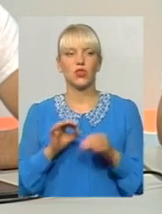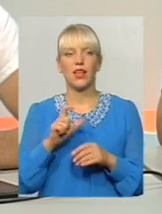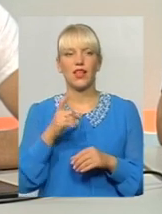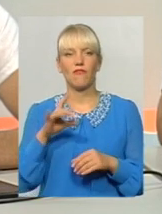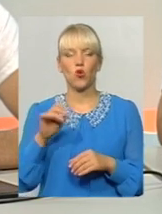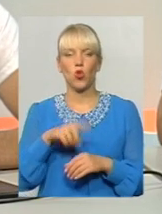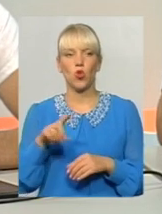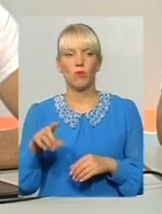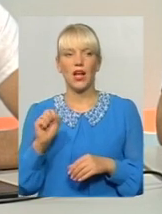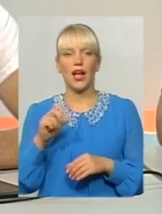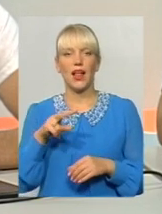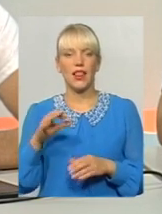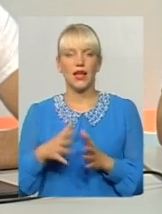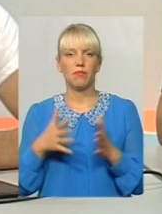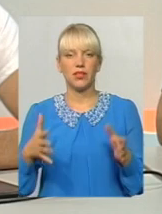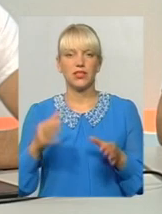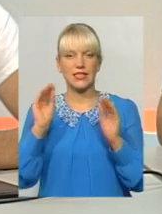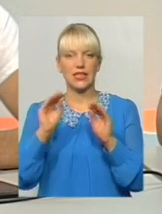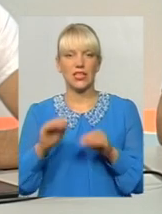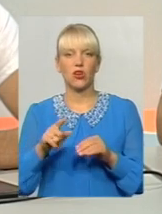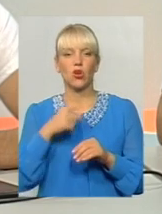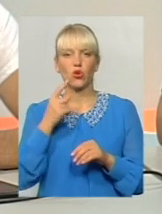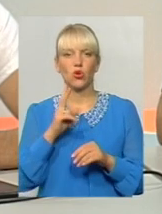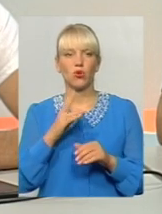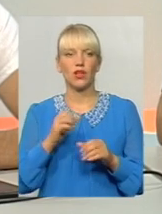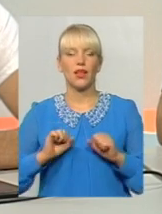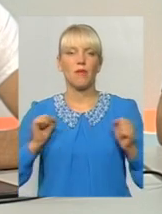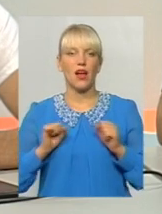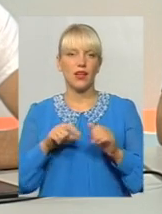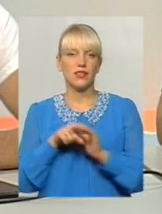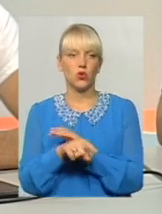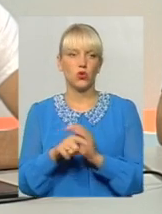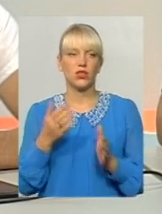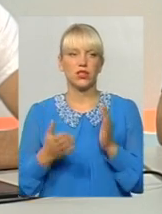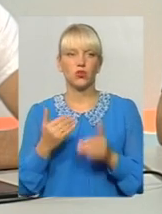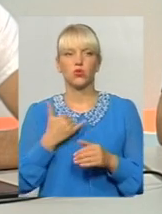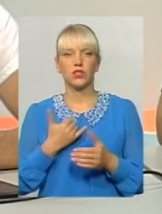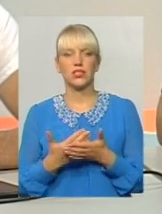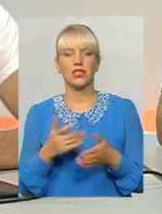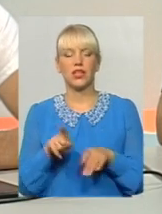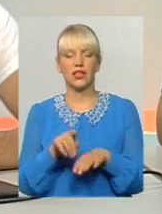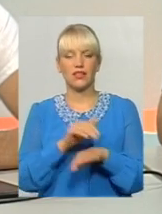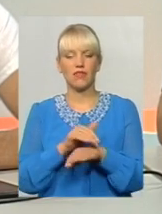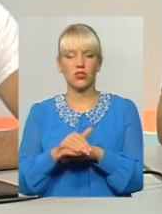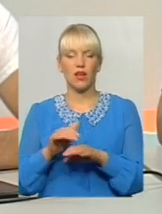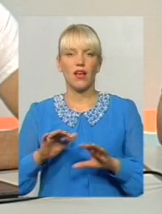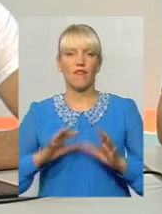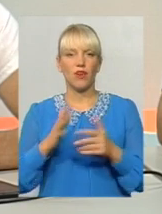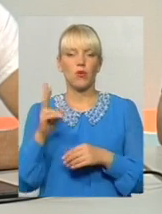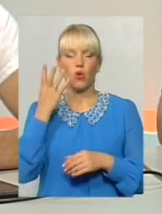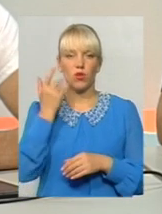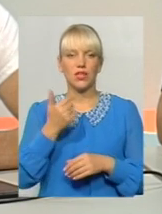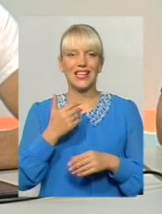єврономерів. Але більш дивує статистика тих, хто намагається утекти. Тобто, якщо в нас зафіксовано 200 випадків, коли автомобілі намагалися зникнути з місця